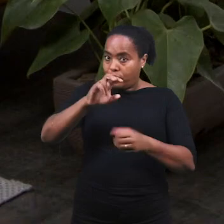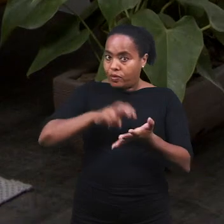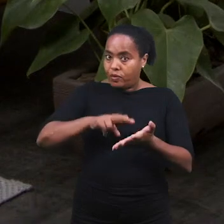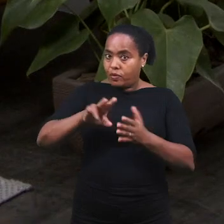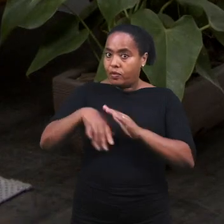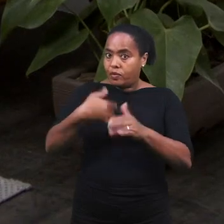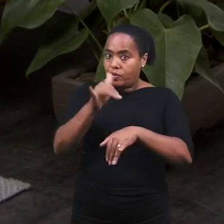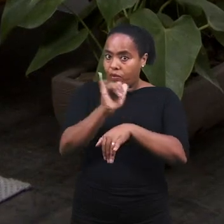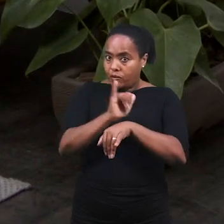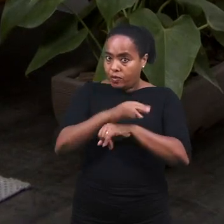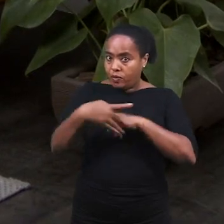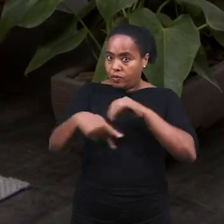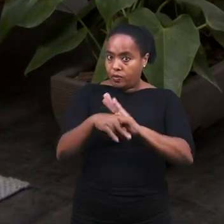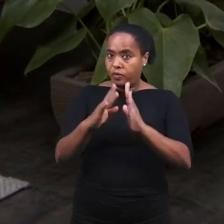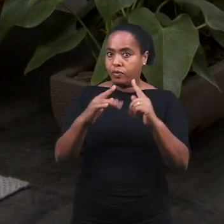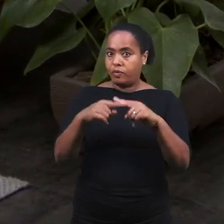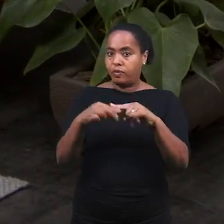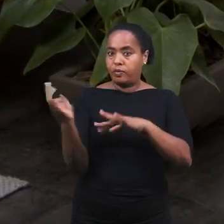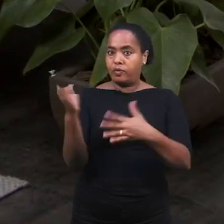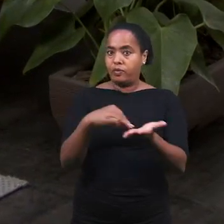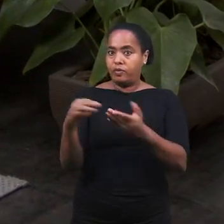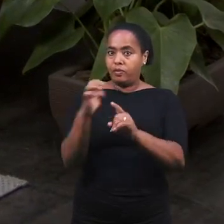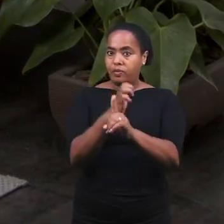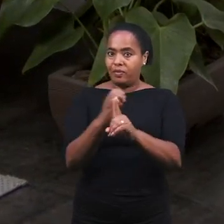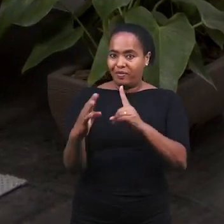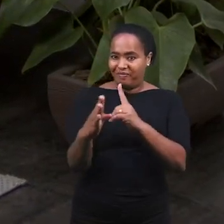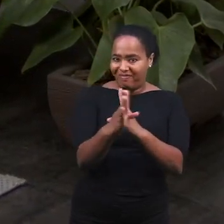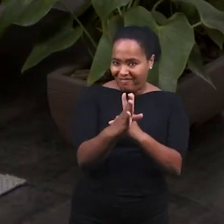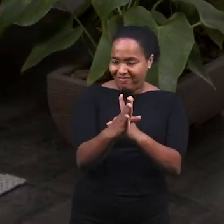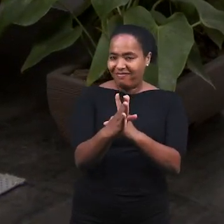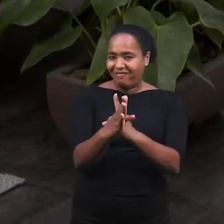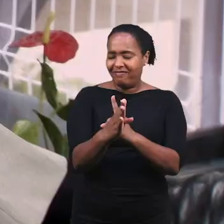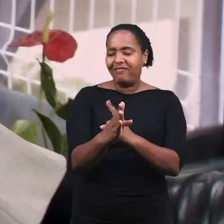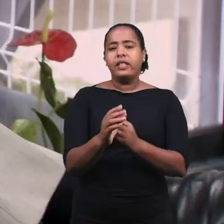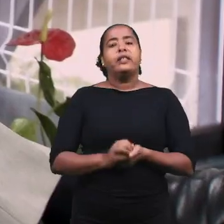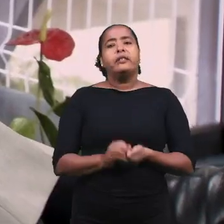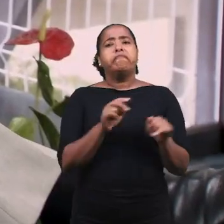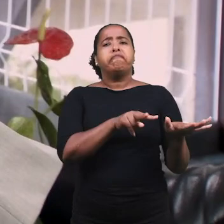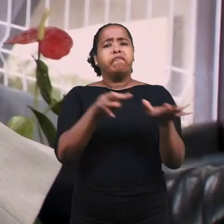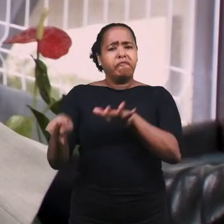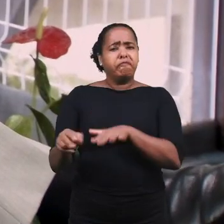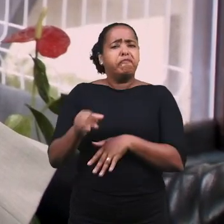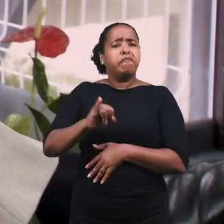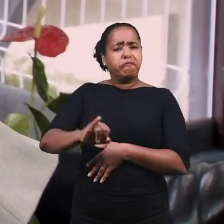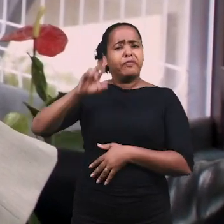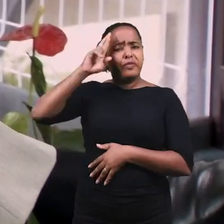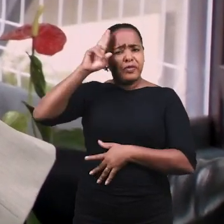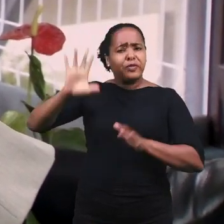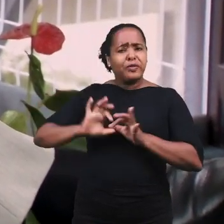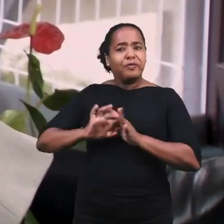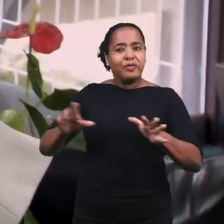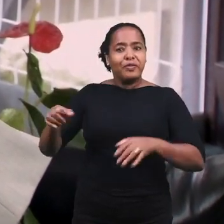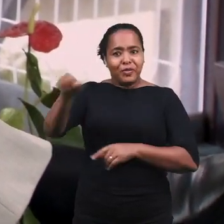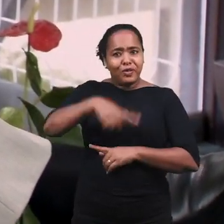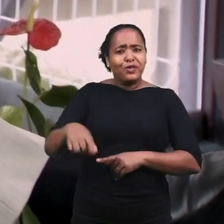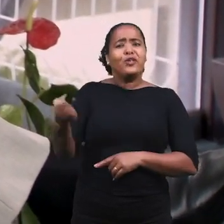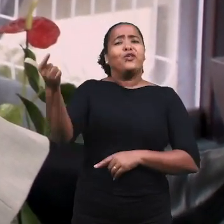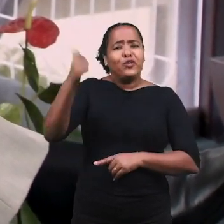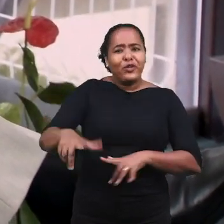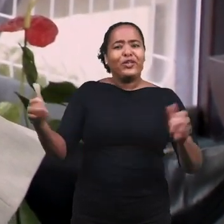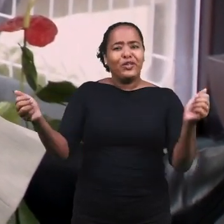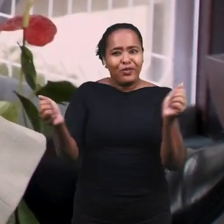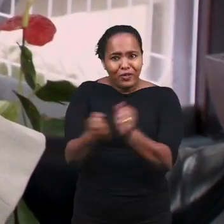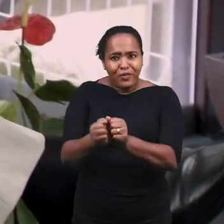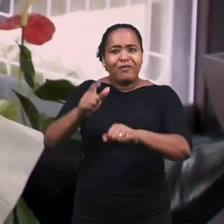по бразильскому времени на нашем канале на YouTube транслируется воскресная библейская школа. А на следующей неделе, если